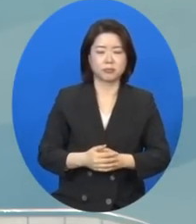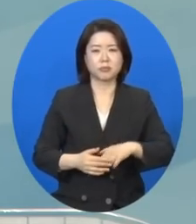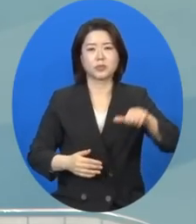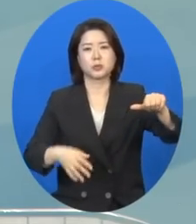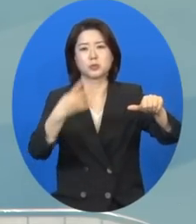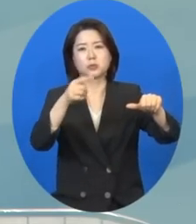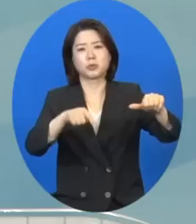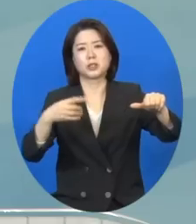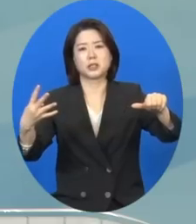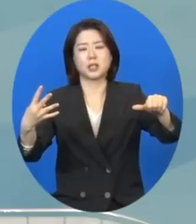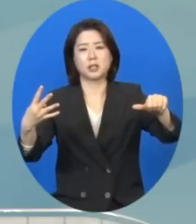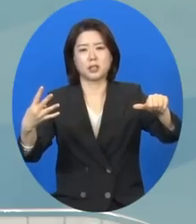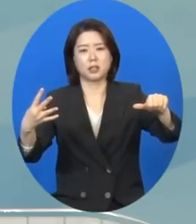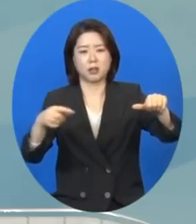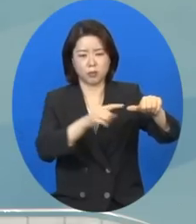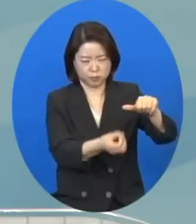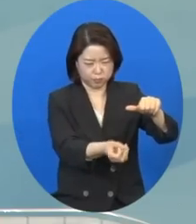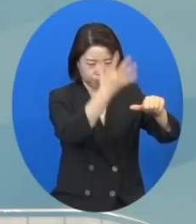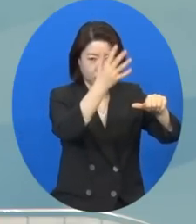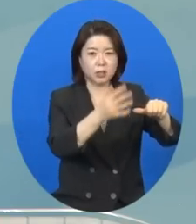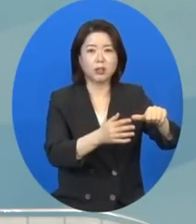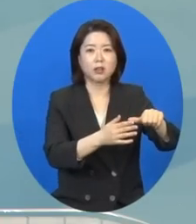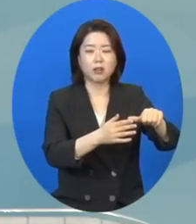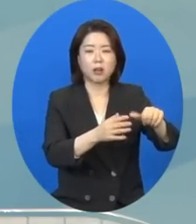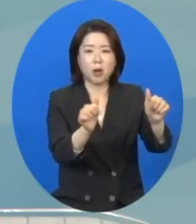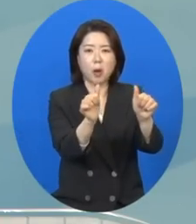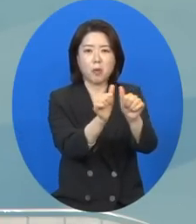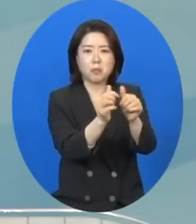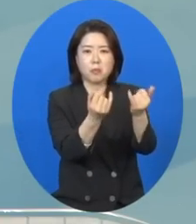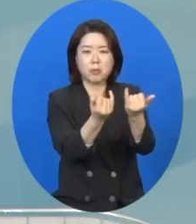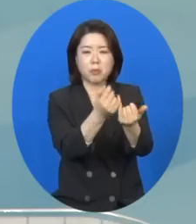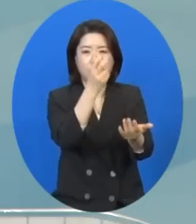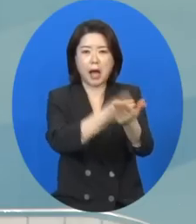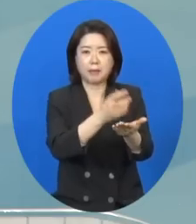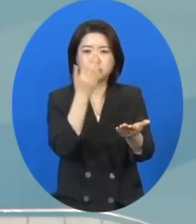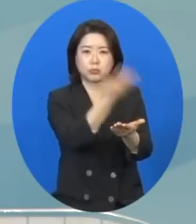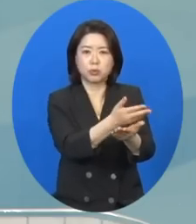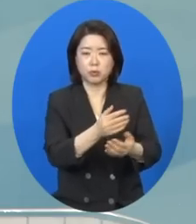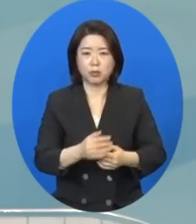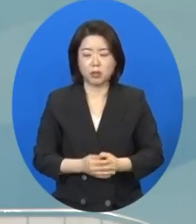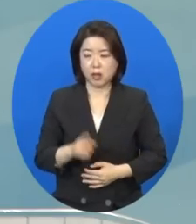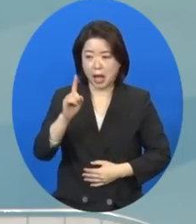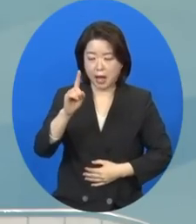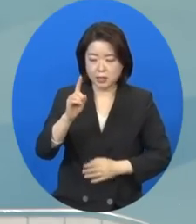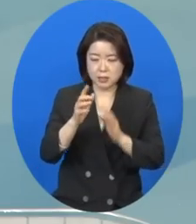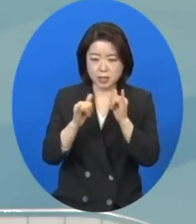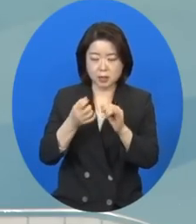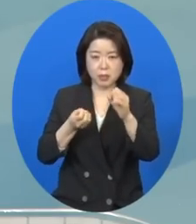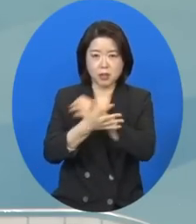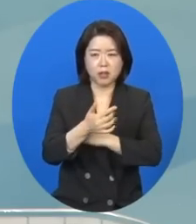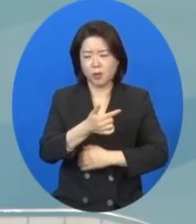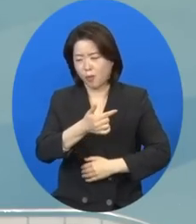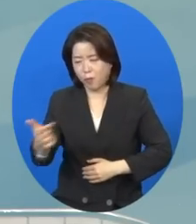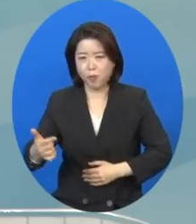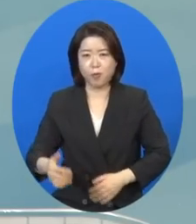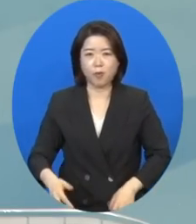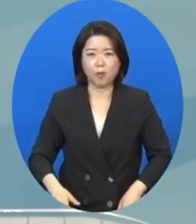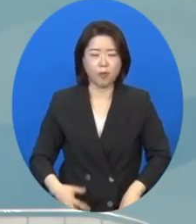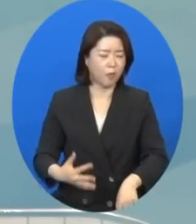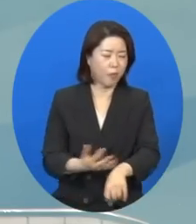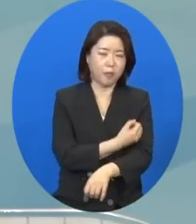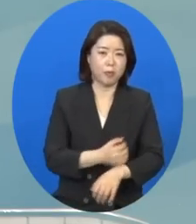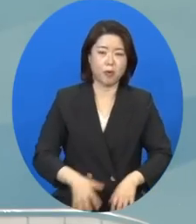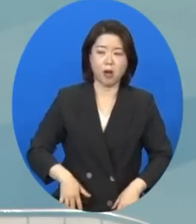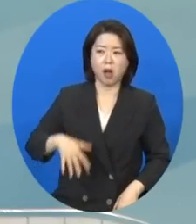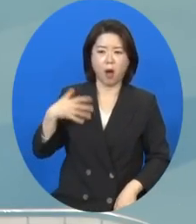돼서 뒤집어진 것이죠 한 명의 영향력이 여러분 이렇게 크다는 거예요 저는 그날 그걸 느꼈어요 야